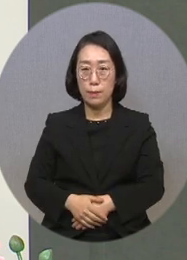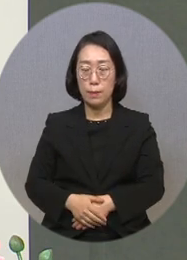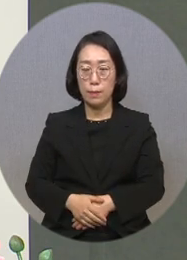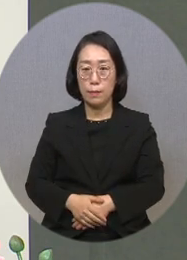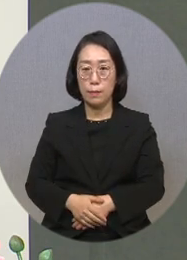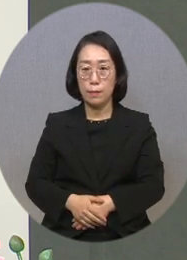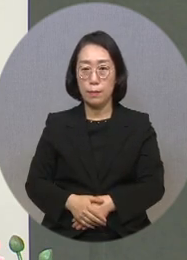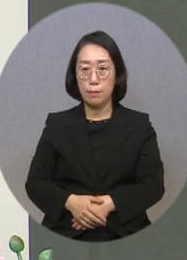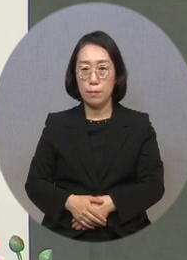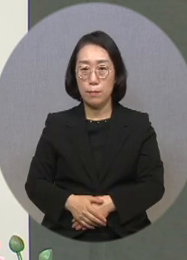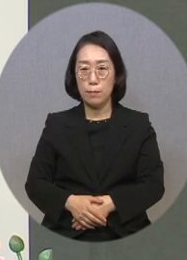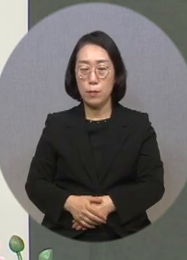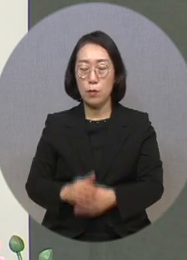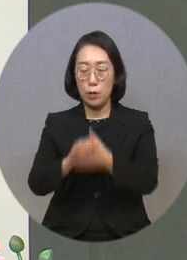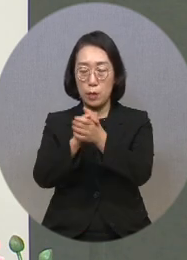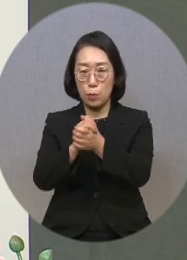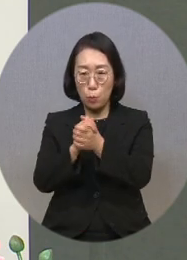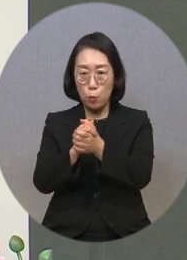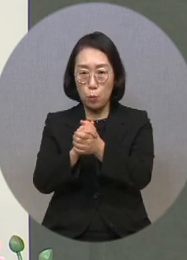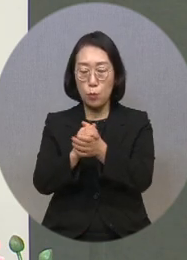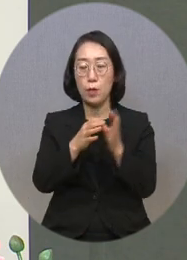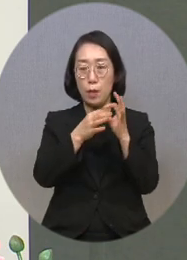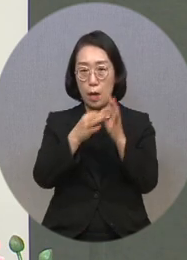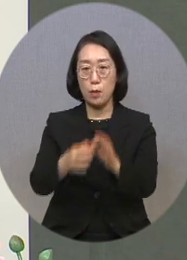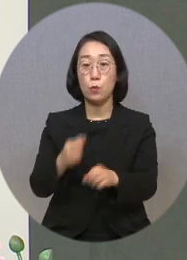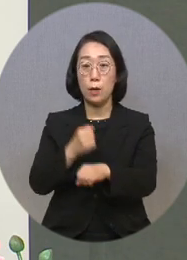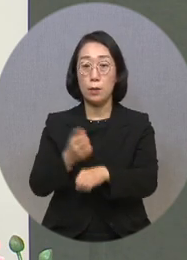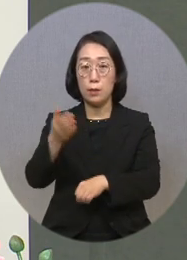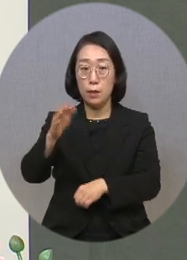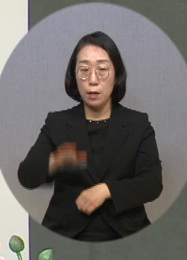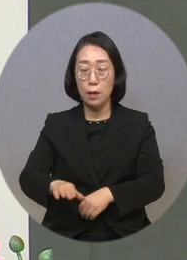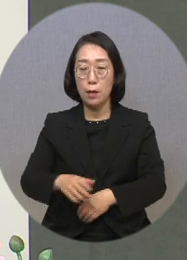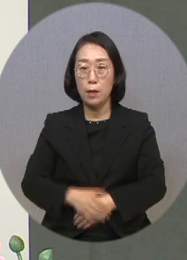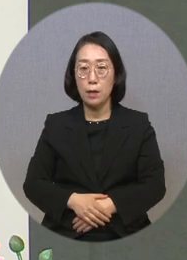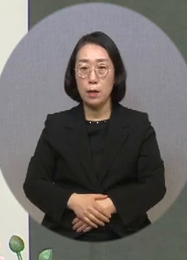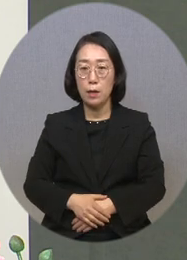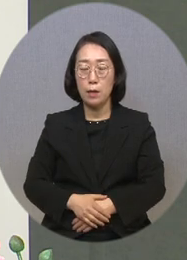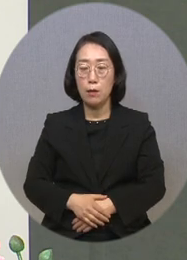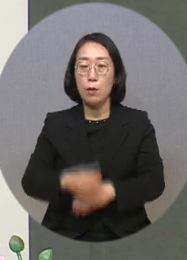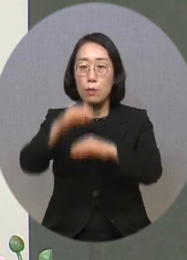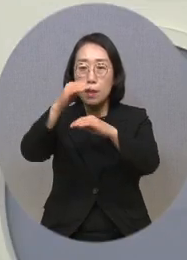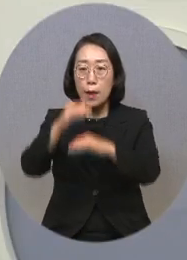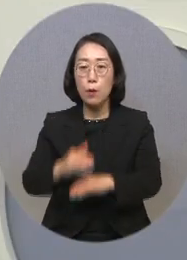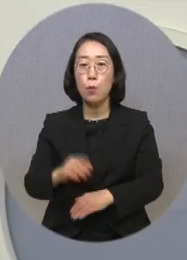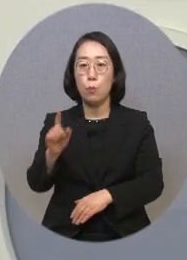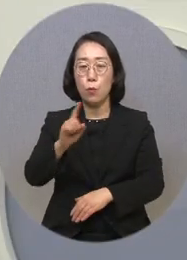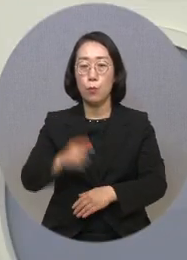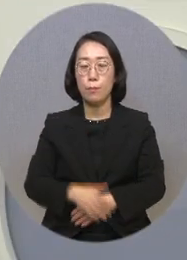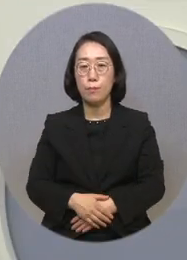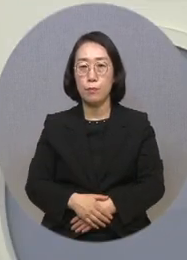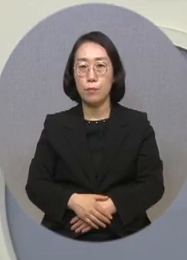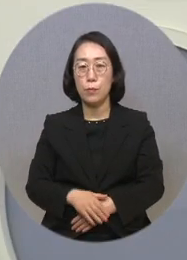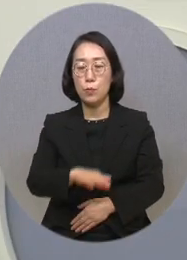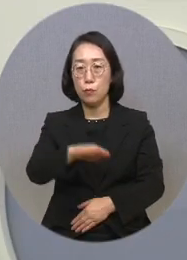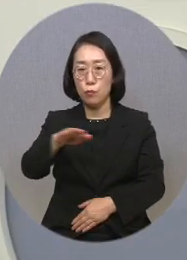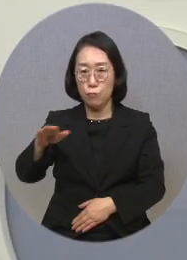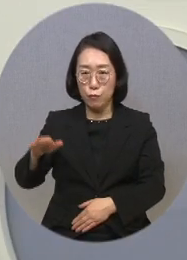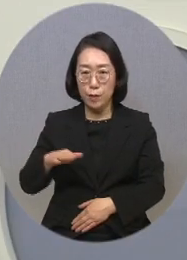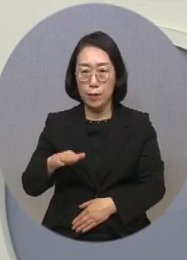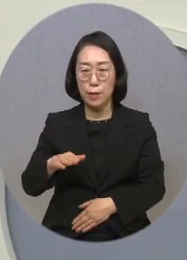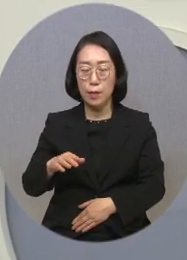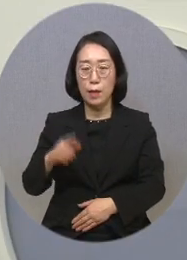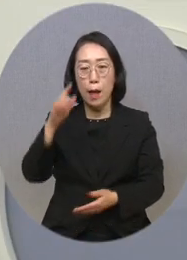하시면서 기도를 열심히 하시는데 주로 기도의 제목이 뭡니까? 저는 우리나라 남북